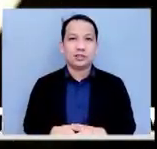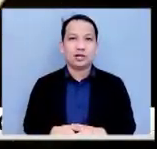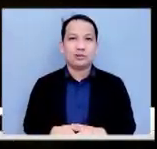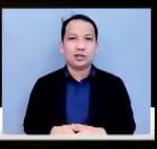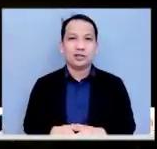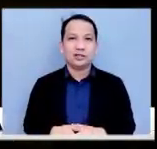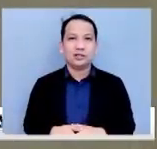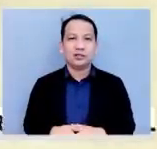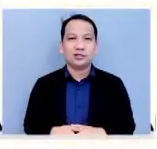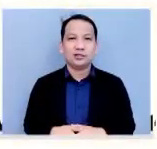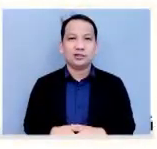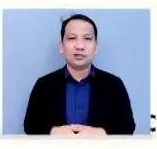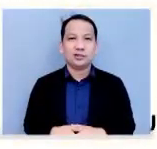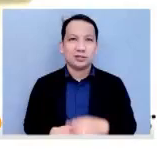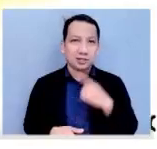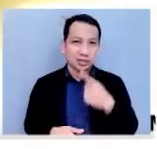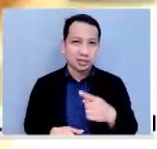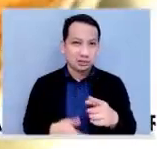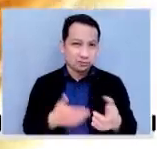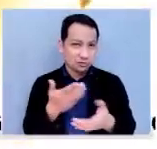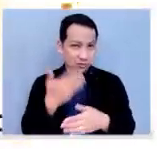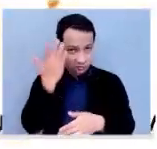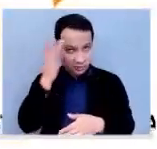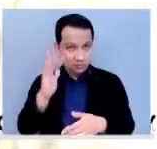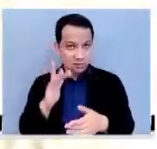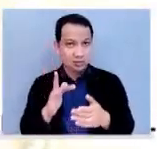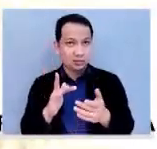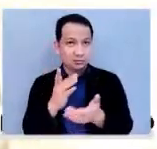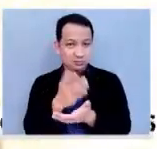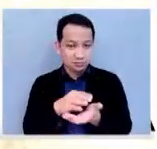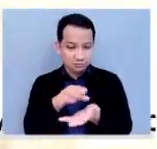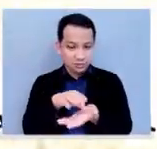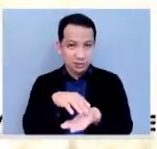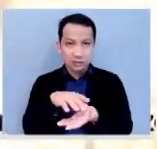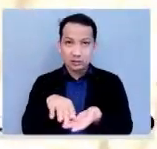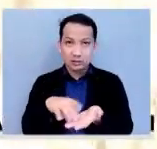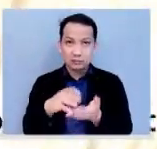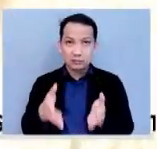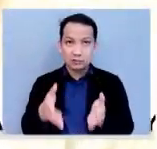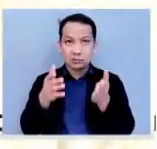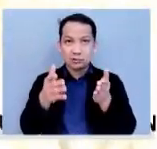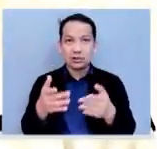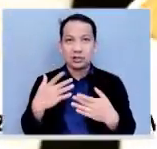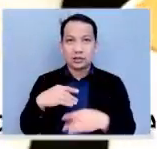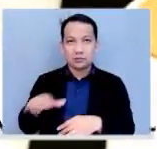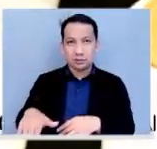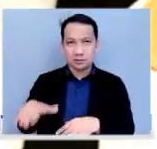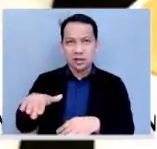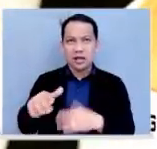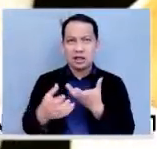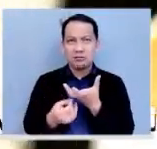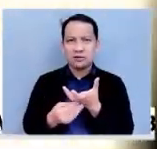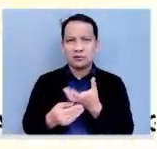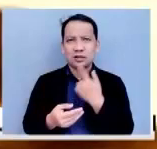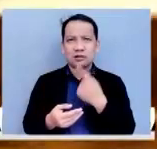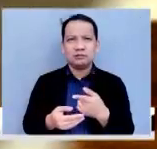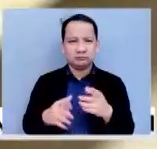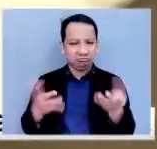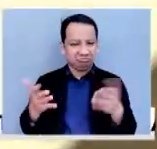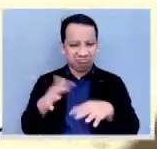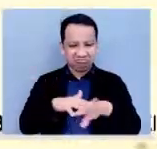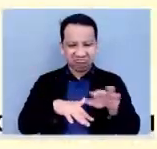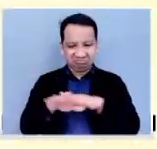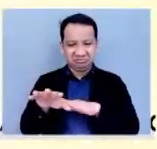13 taon ng pastry chef si Maricel Apatan. Kwento niya, bata pa lang siya ay hinig na niya ang magluto. Pero dahil wala siyang mga